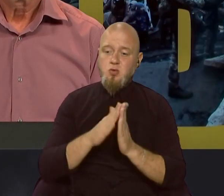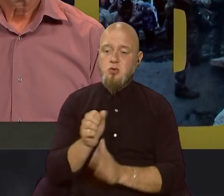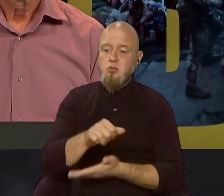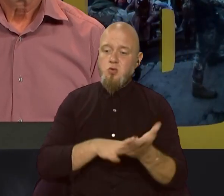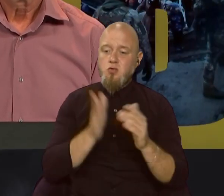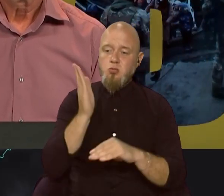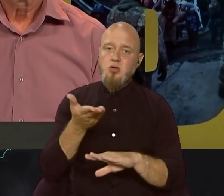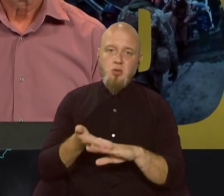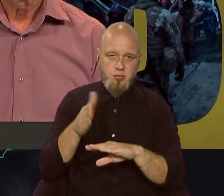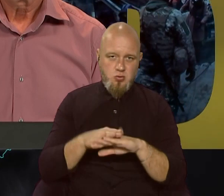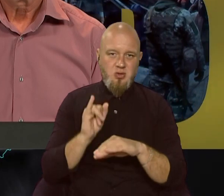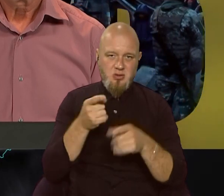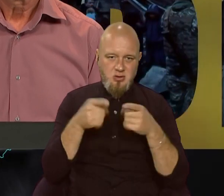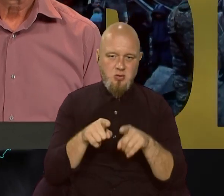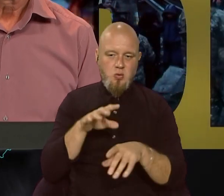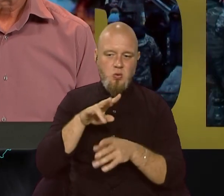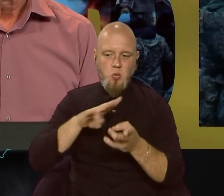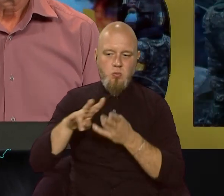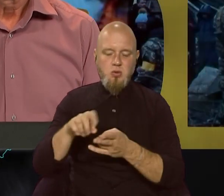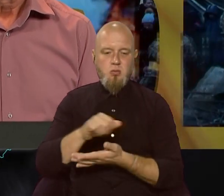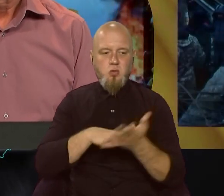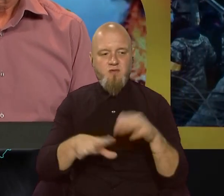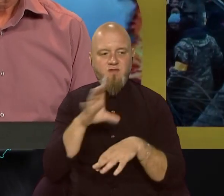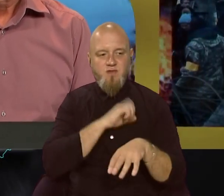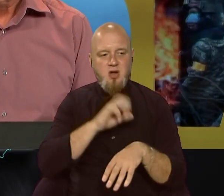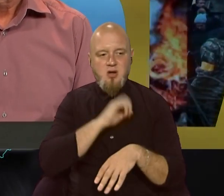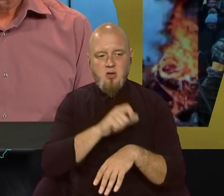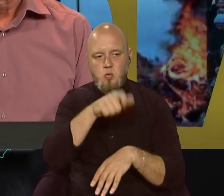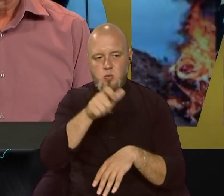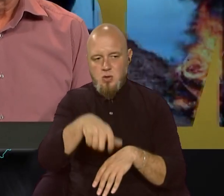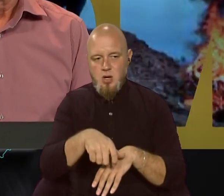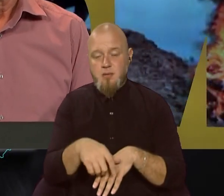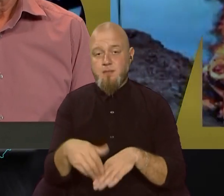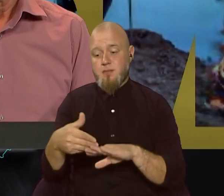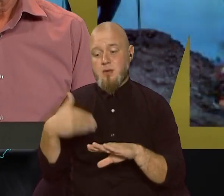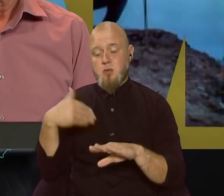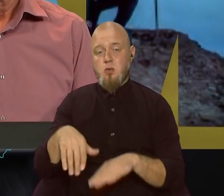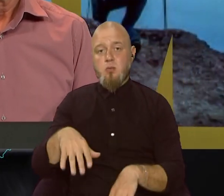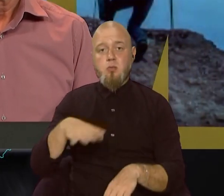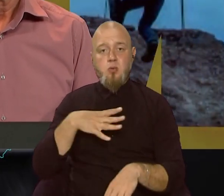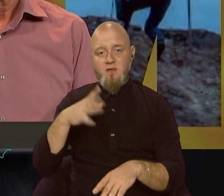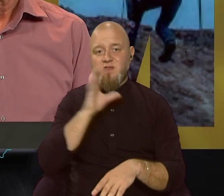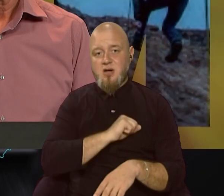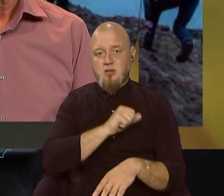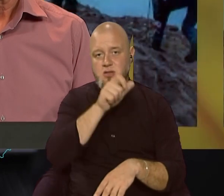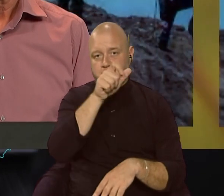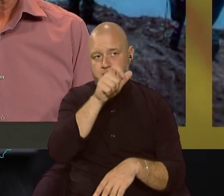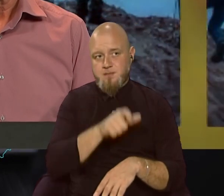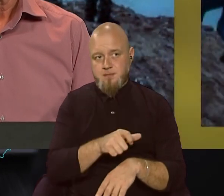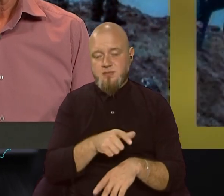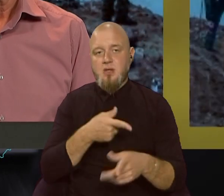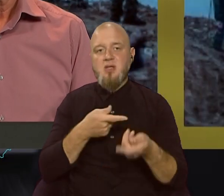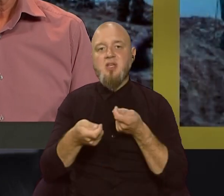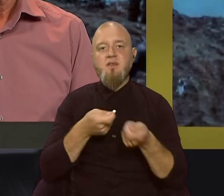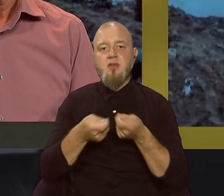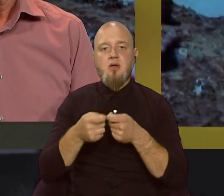бути напруженою, і дійсно окупанти продовжують викрадати людей. Напередодні була викрадена